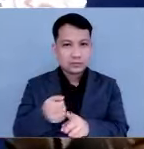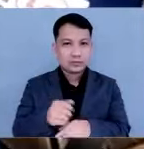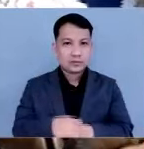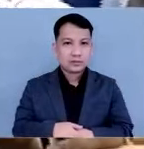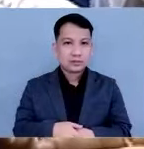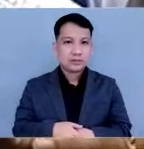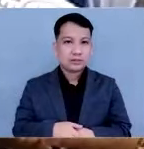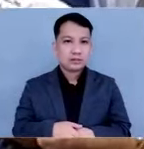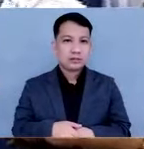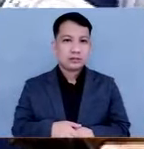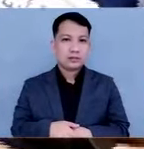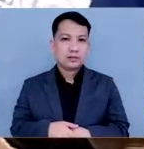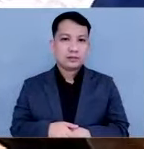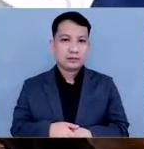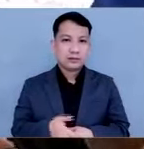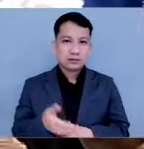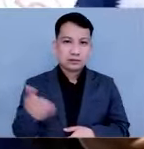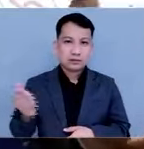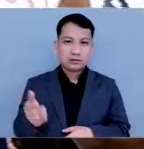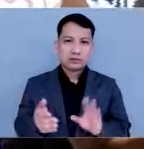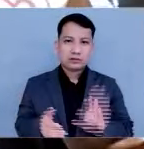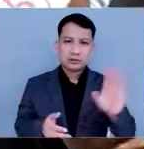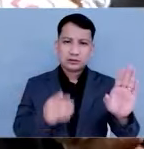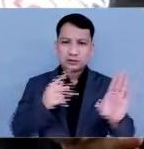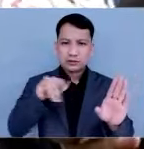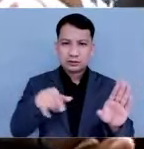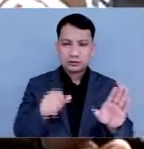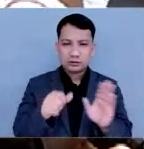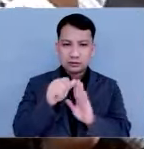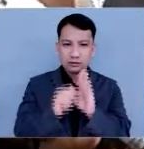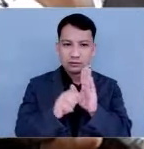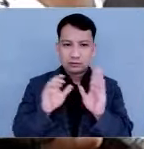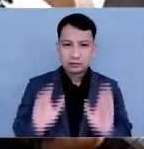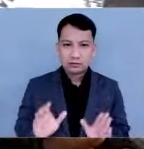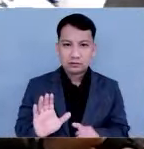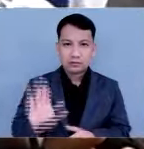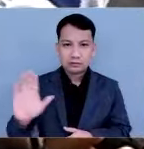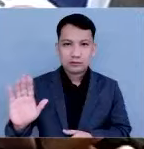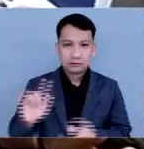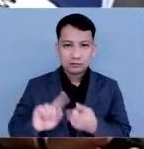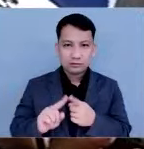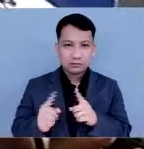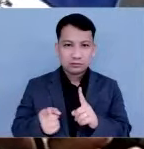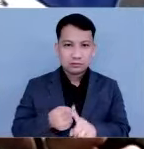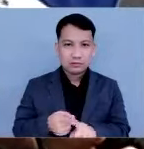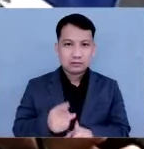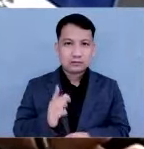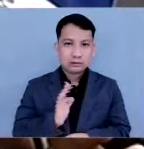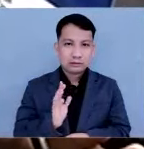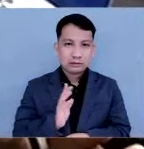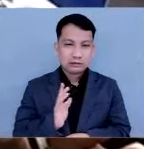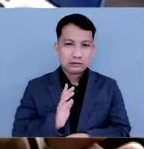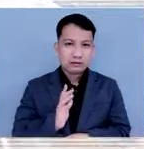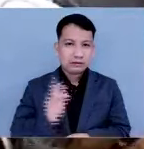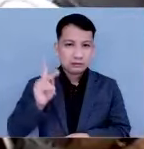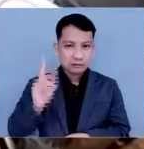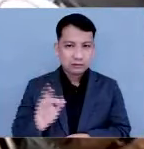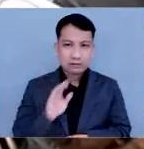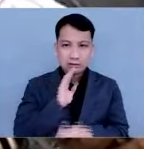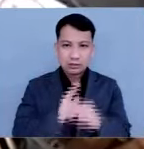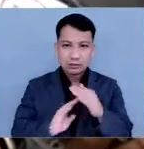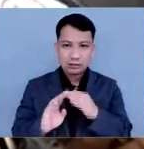So, kilala ko si pastor hindi lang bilang abogado, but bilang kaibigan. Mabait si pastor, very humble.